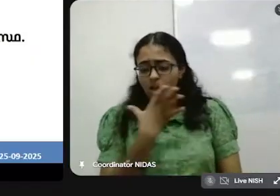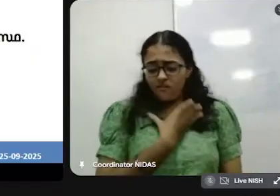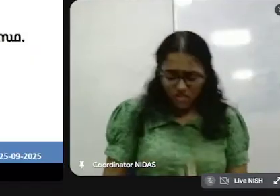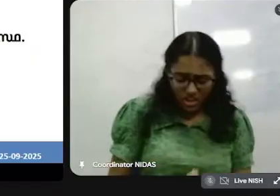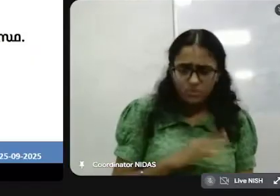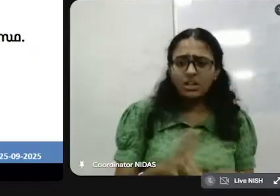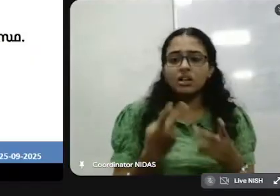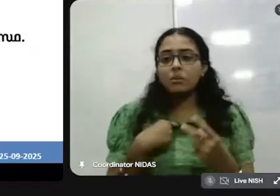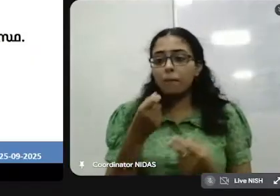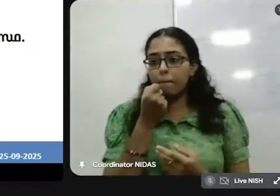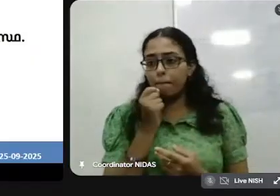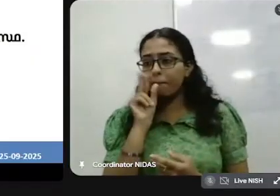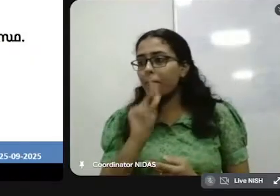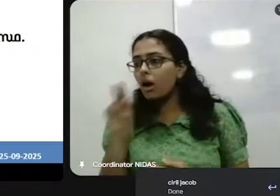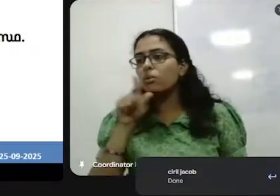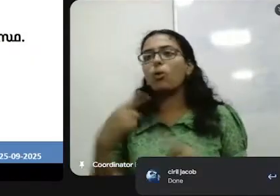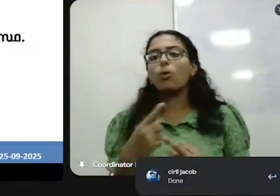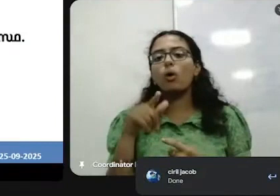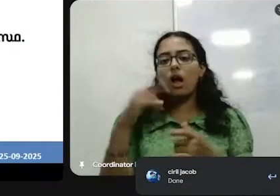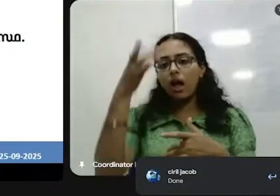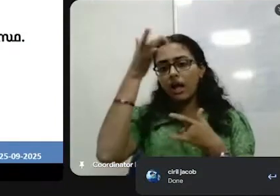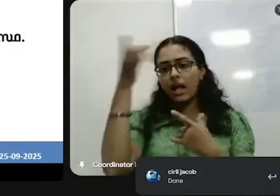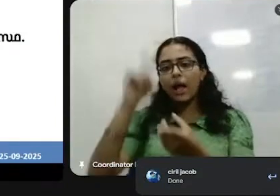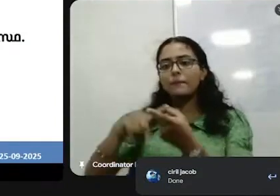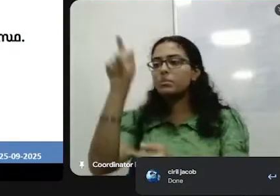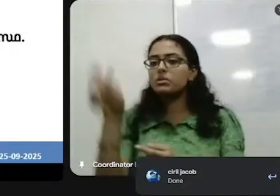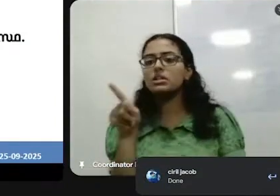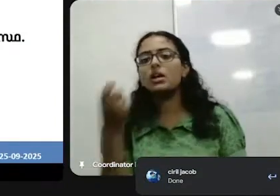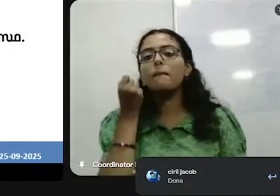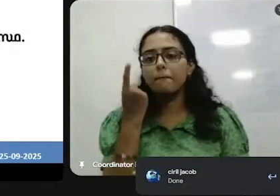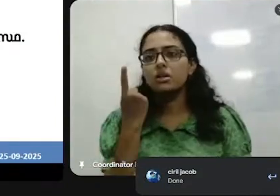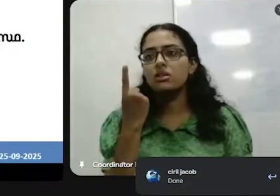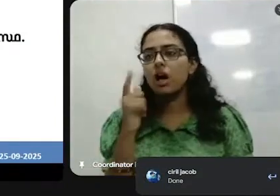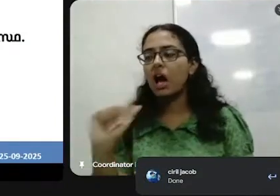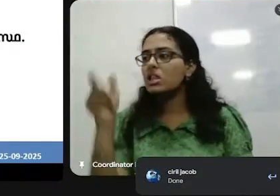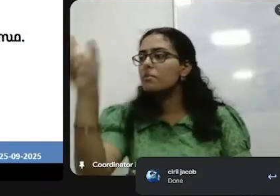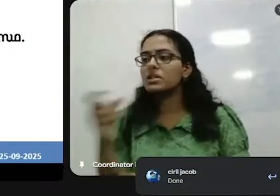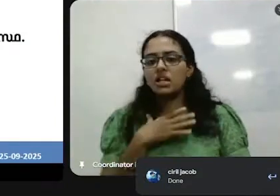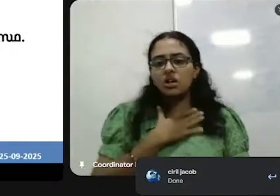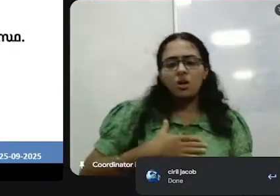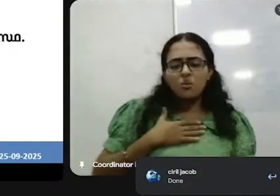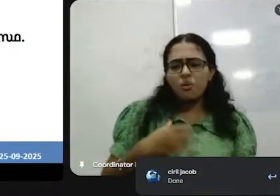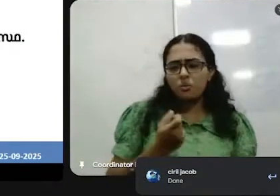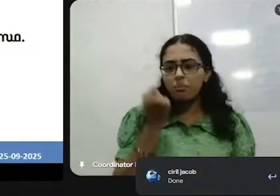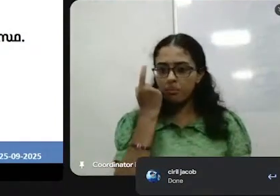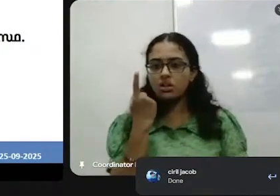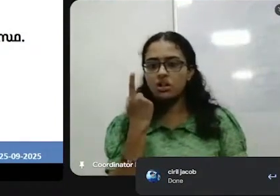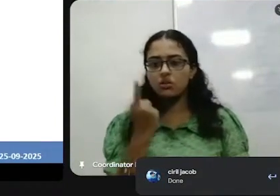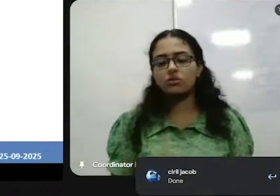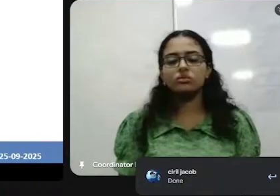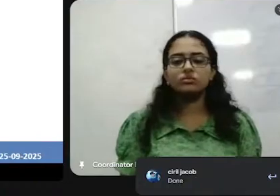തന്നെ പറയുമ്പോൾ മാത്രമേ ചിലപ്പോൾ അവർക്ക് അതൊരു മറ്റേ ആളുടെ ഇമോഷൻസ് ആയിരിക്കും മനസ്സിലാക്കാനായിട്ട് സാധിക്കുകയുള്ളൂ.